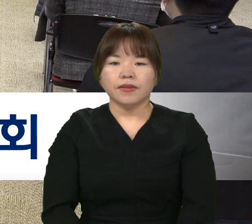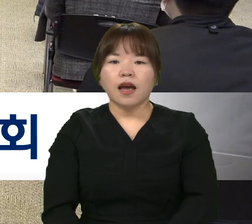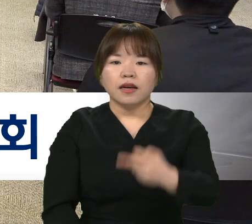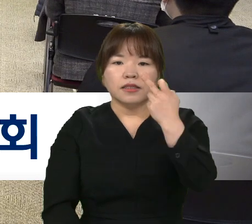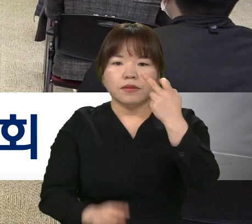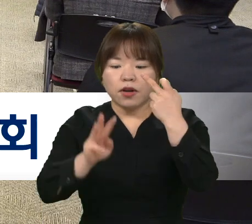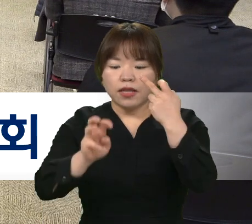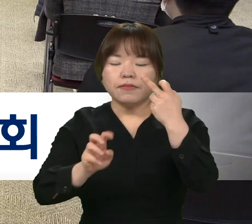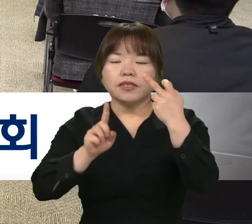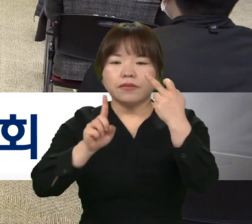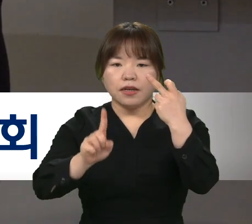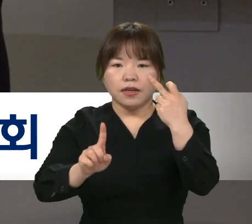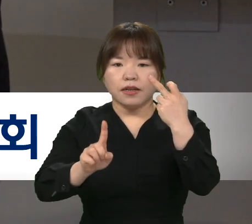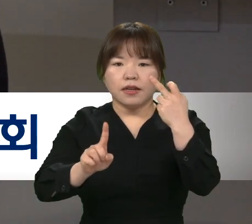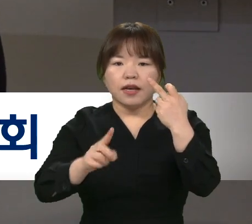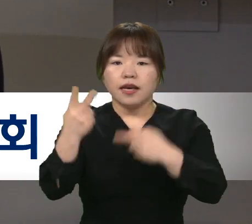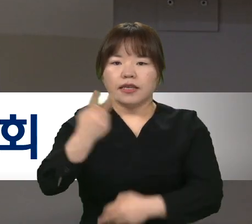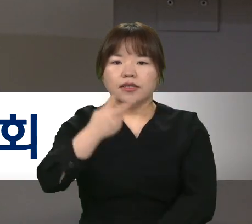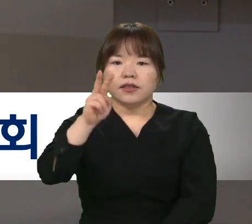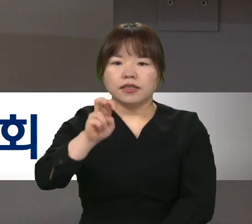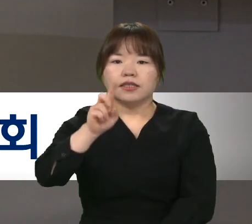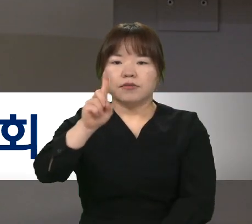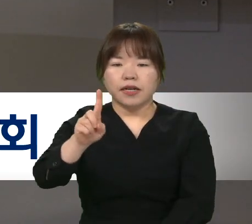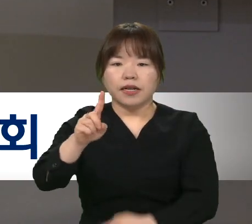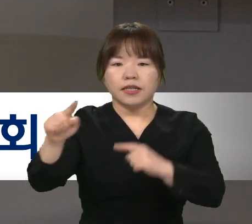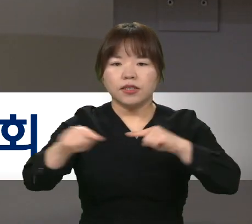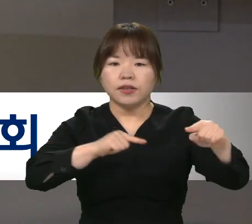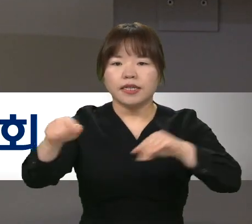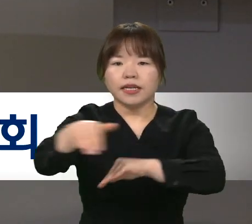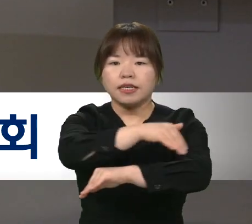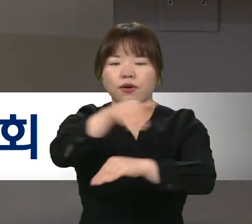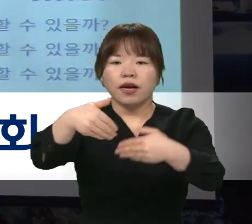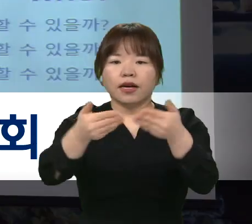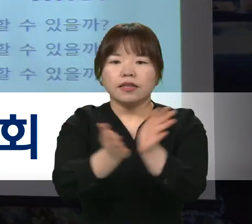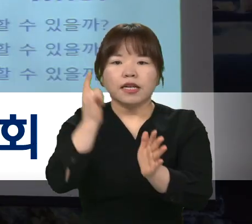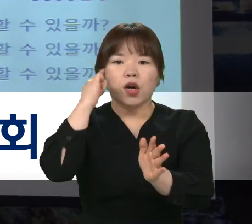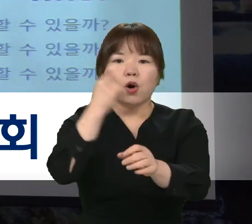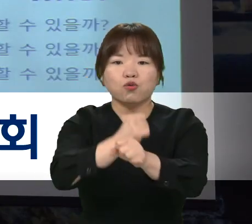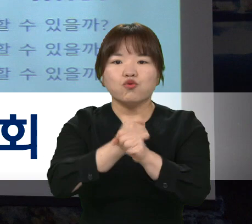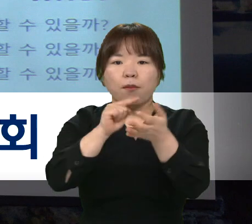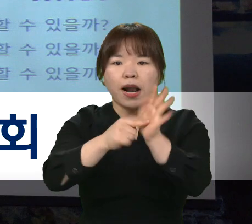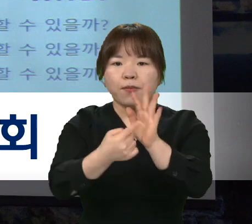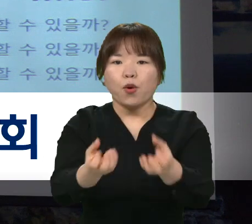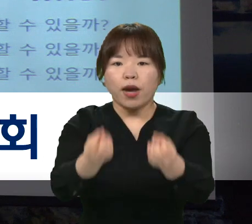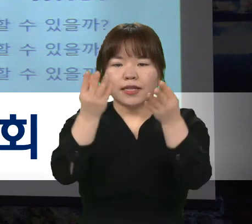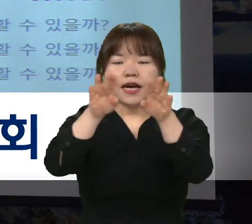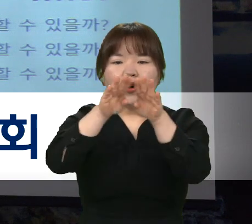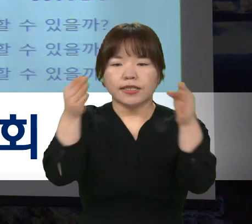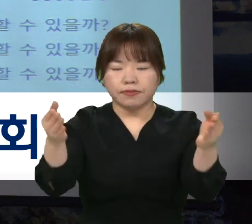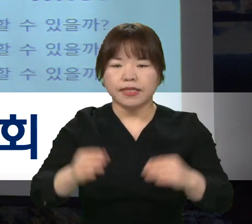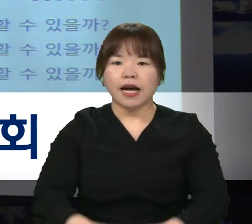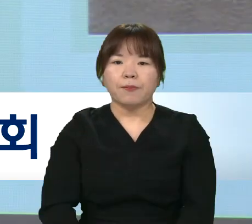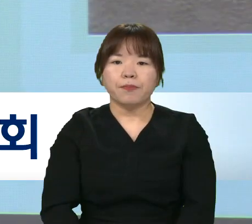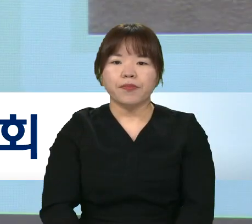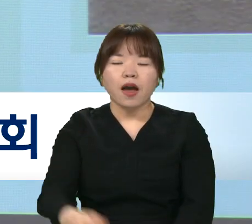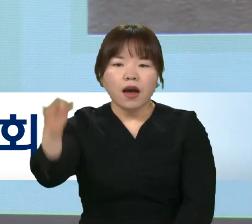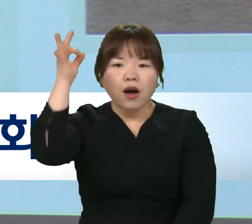포항 시내 12월 31일 2021년 정책기획단 연구과제 발표회를 개최했습니다